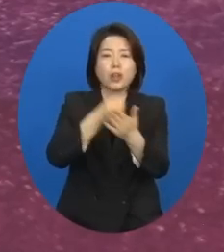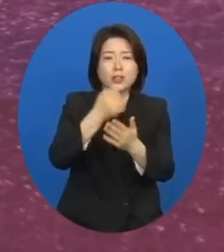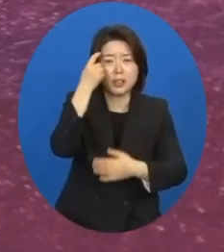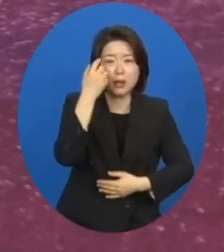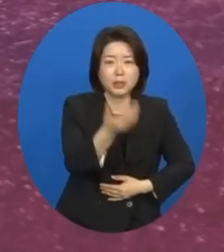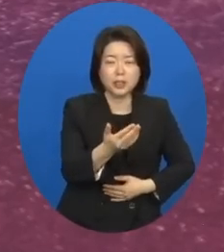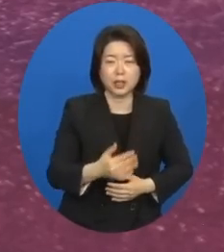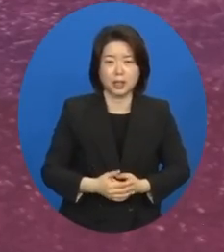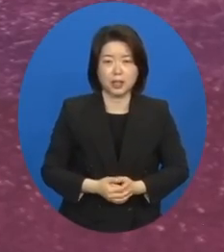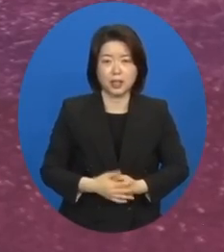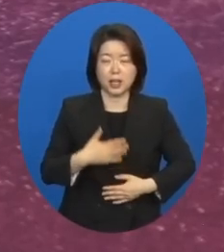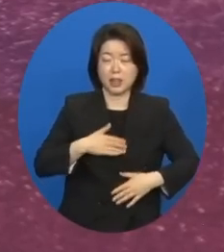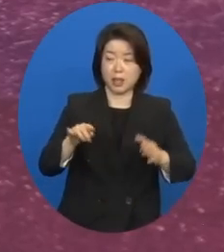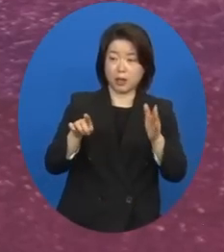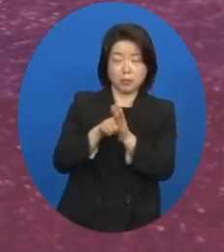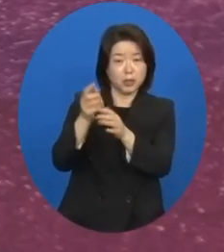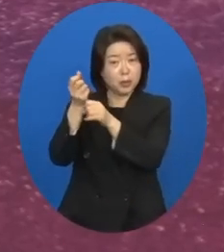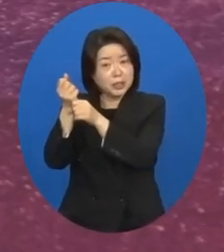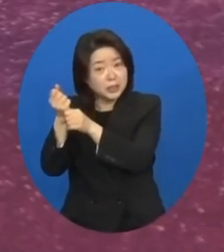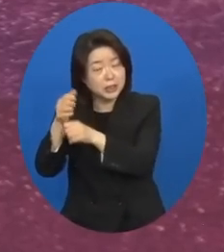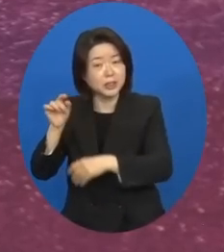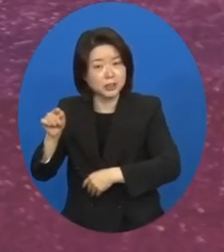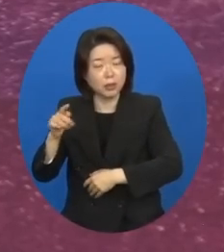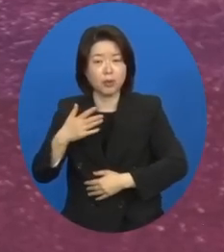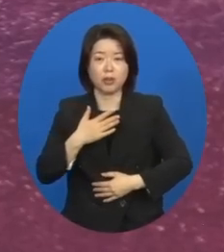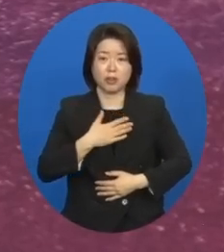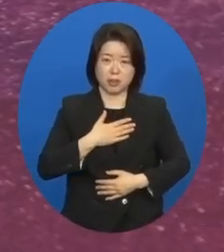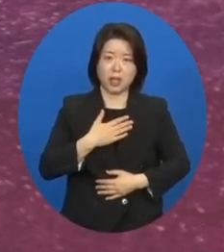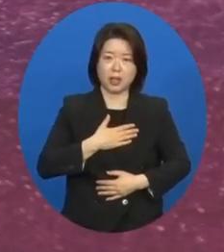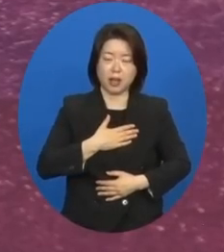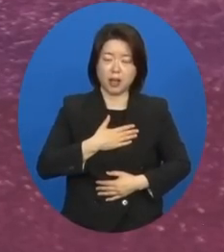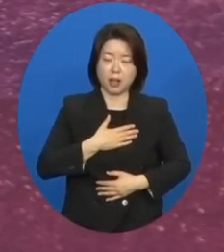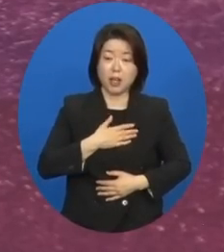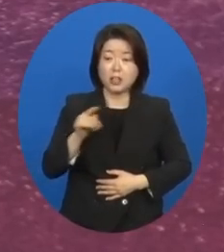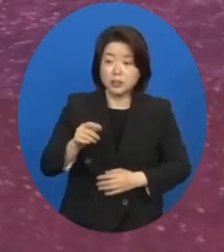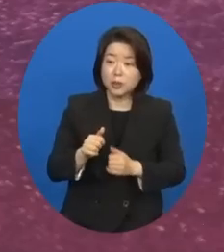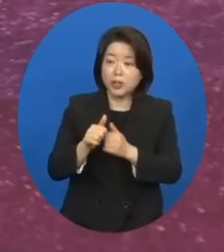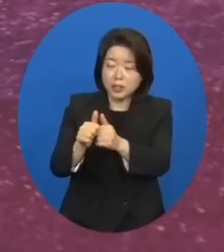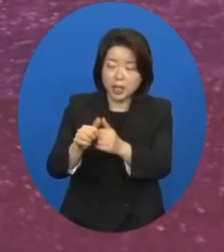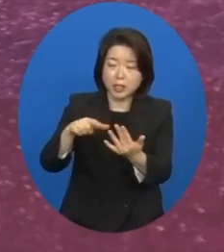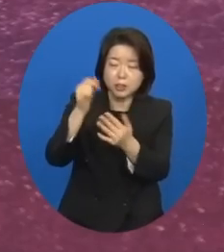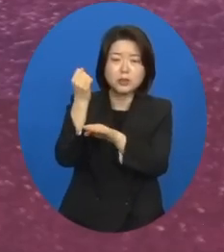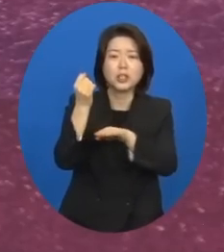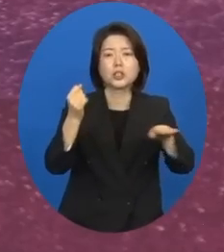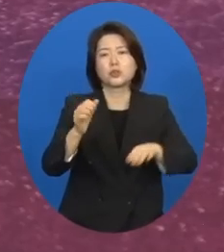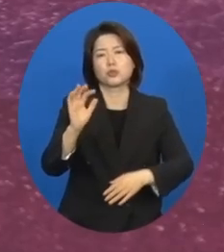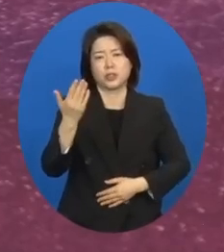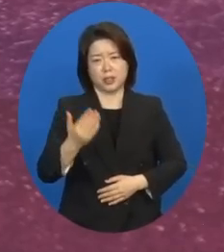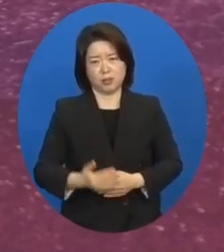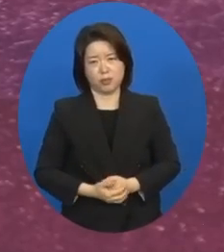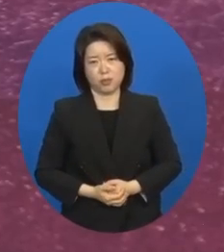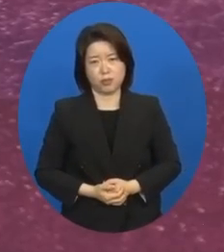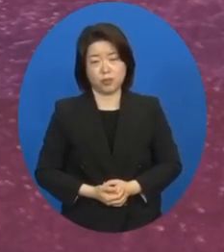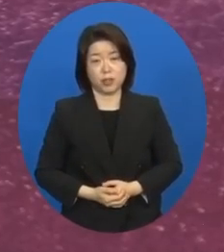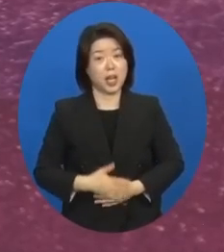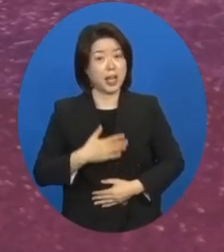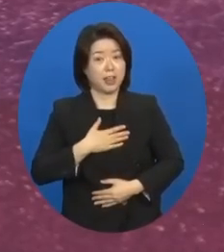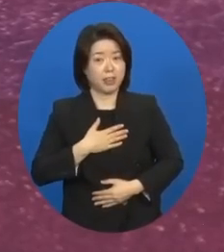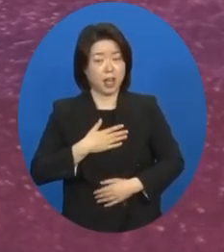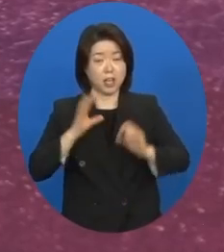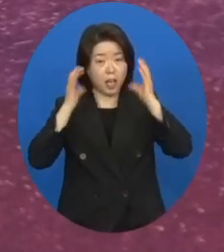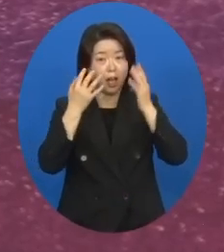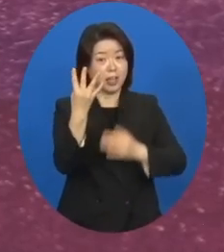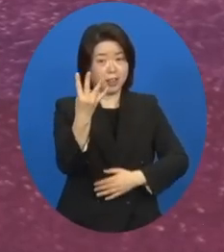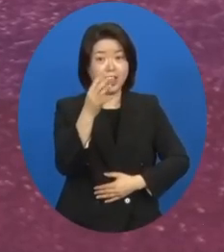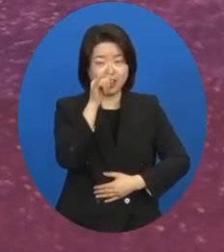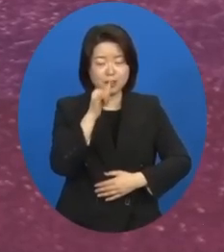내가 믿고 의지하는 것이 결국 내가 선택하는 기준이 되는 것입니다. 저희에게 아이가 넷이